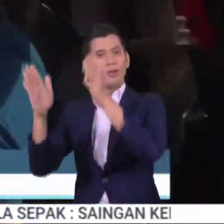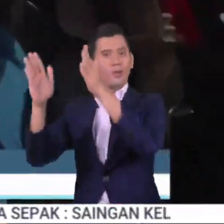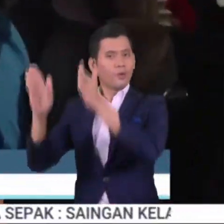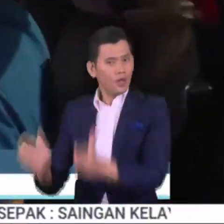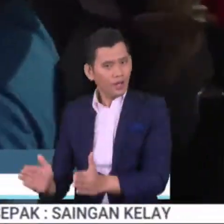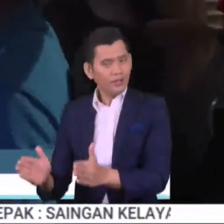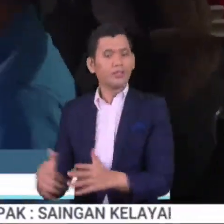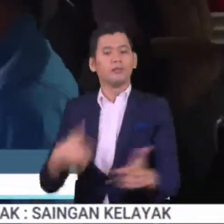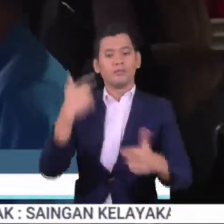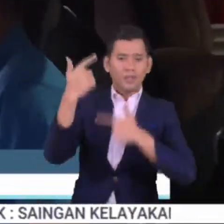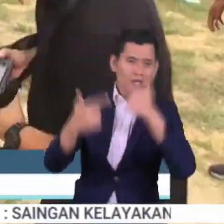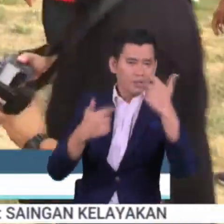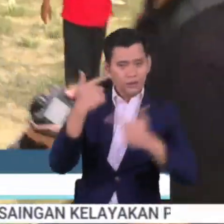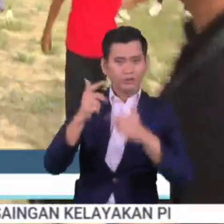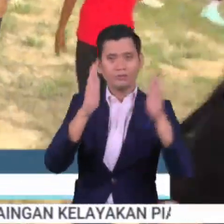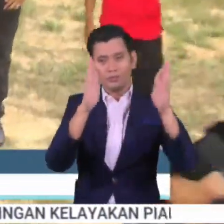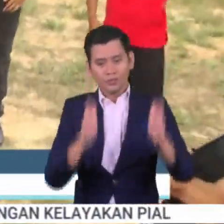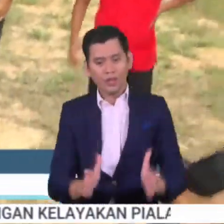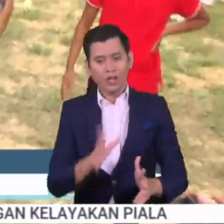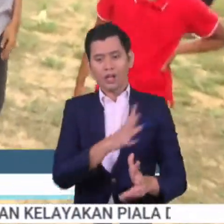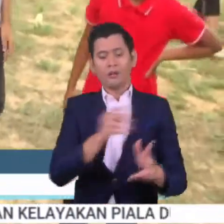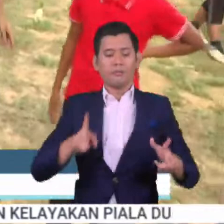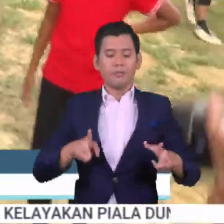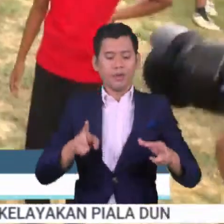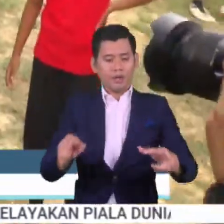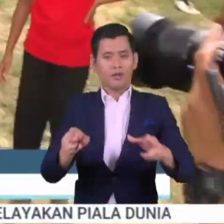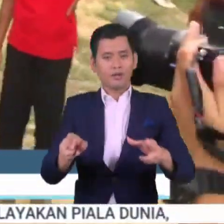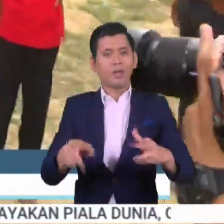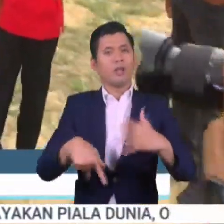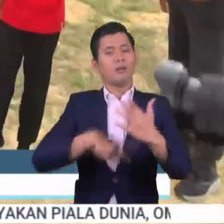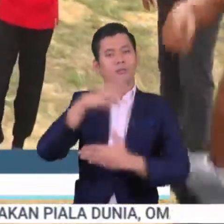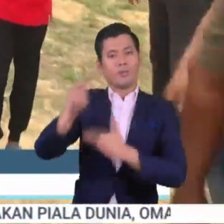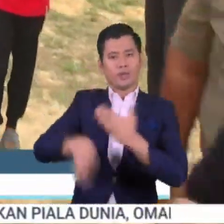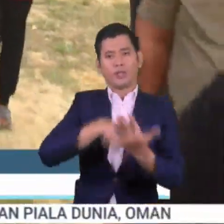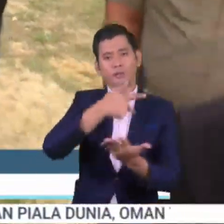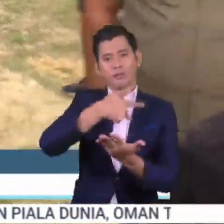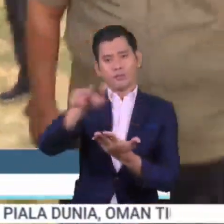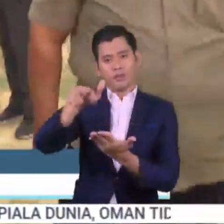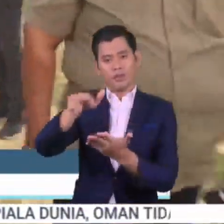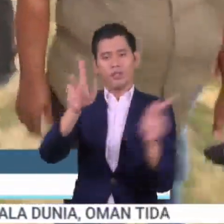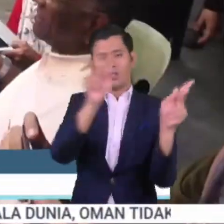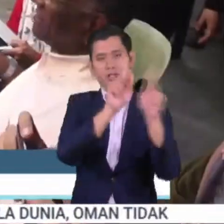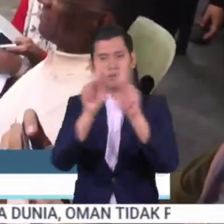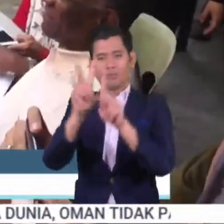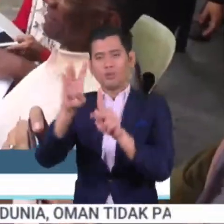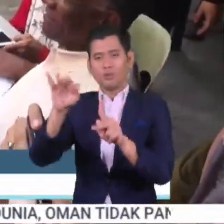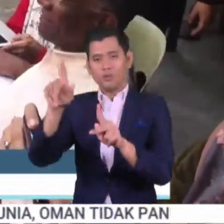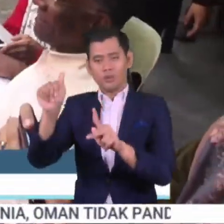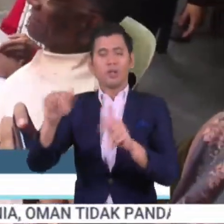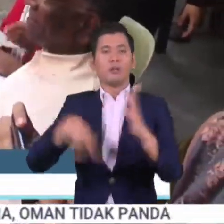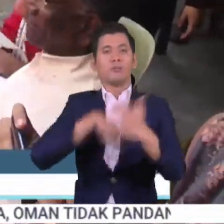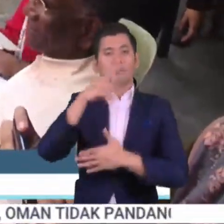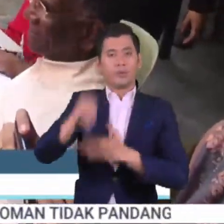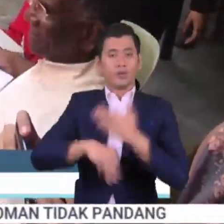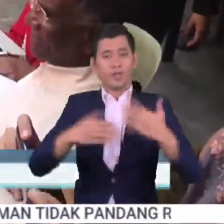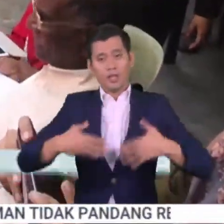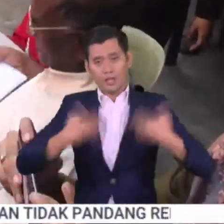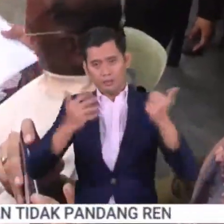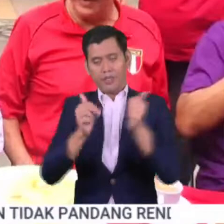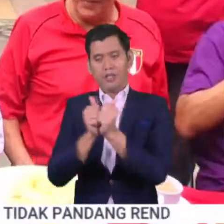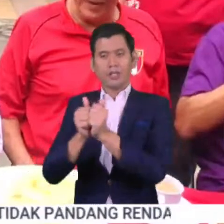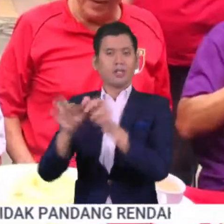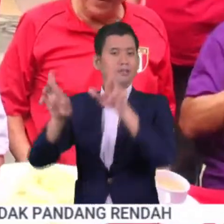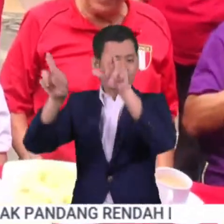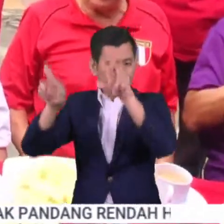Nahoda, program kemas dan perasmian pertandingan sepak penalti di Kampung Wiradamai, program ramah mesra bersama penduduk